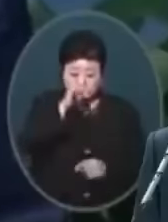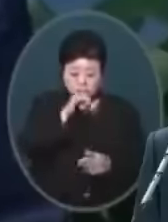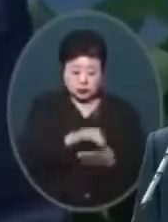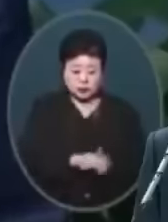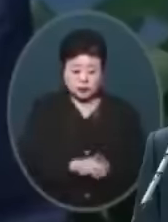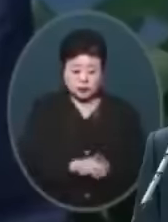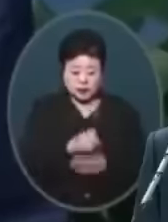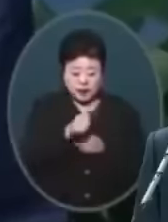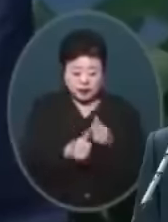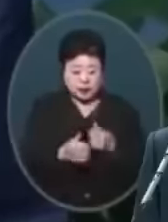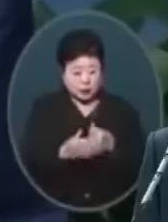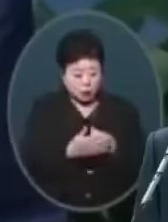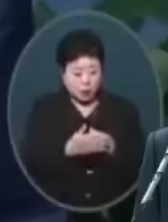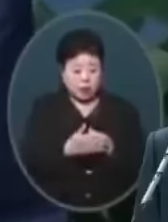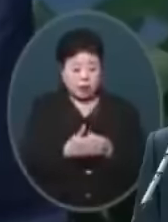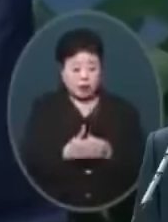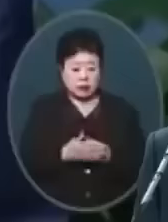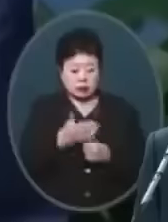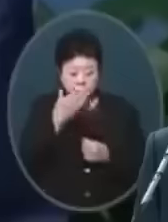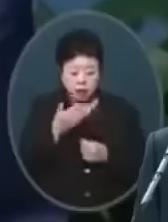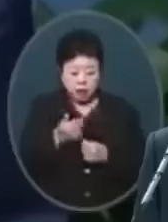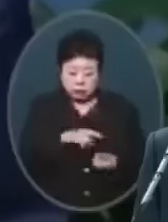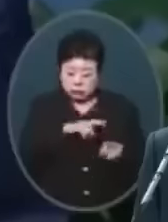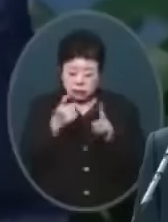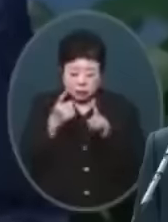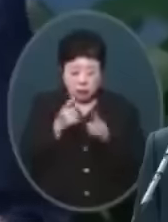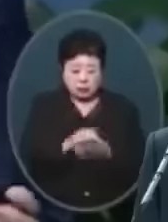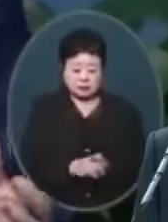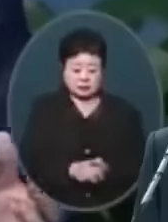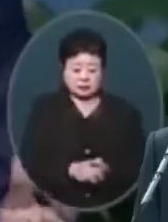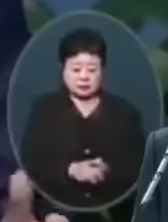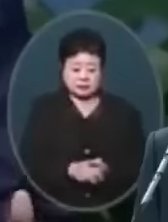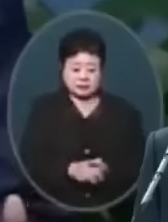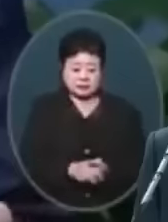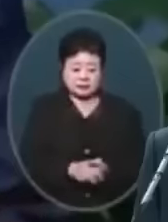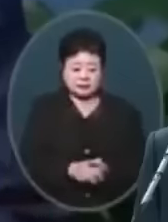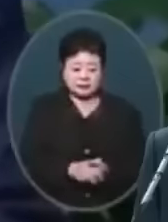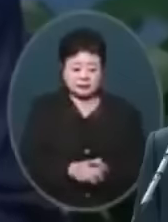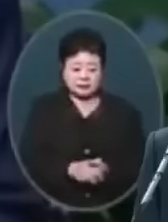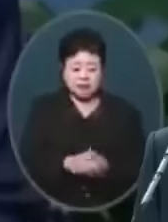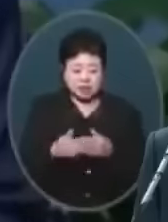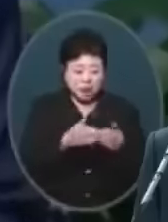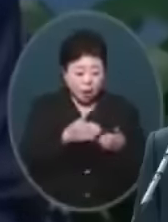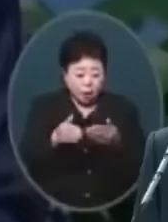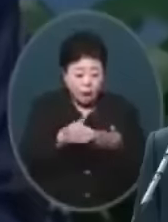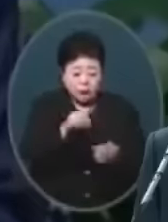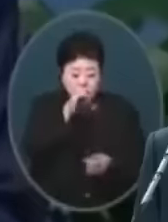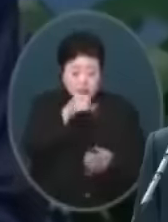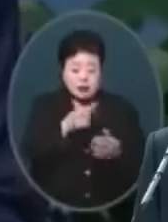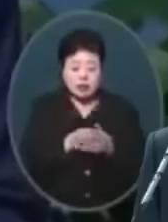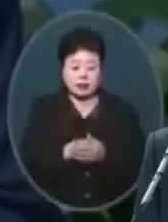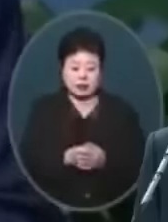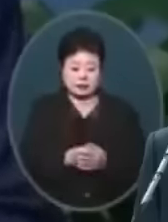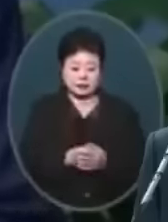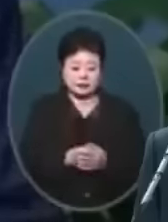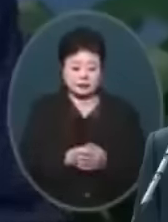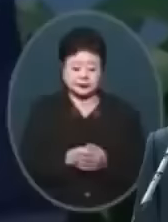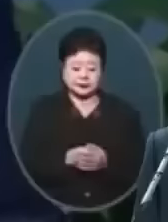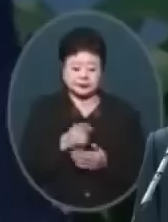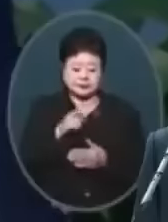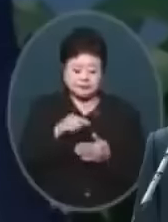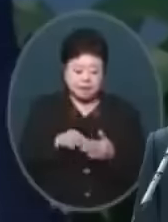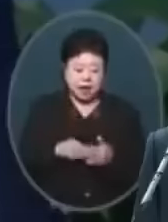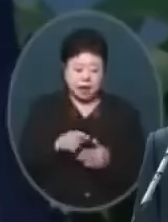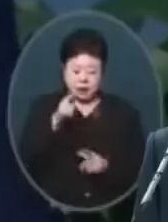그래서 하나님의 도우심으로 안 죽고 살았습니다. 그러한 경험들, 우리 그의